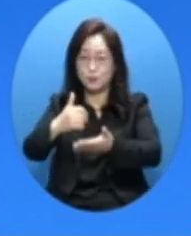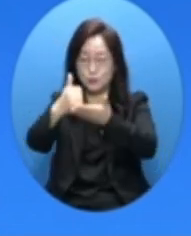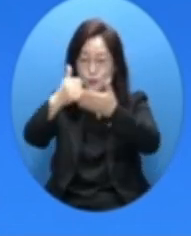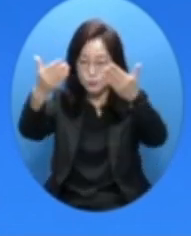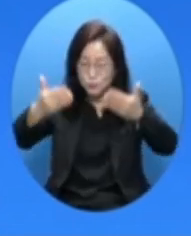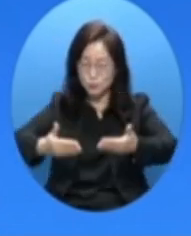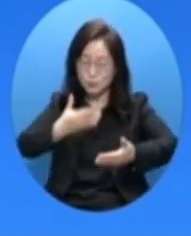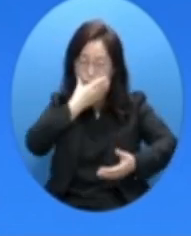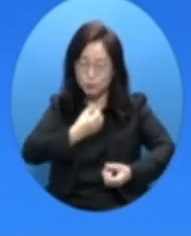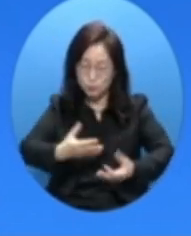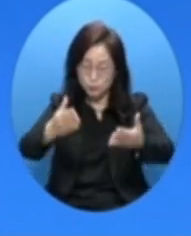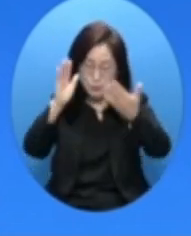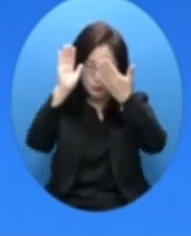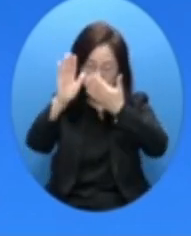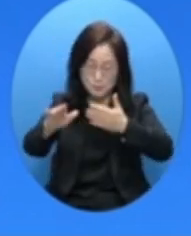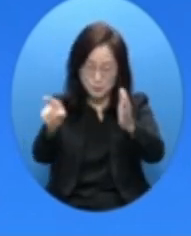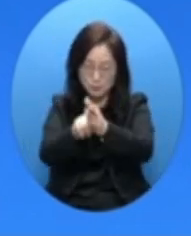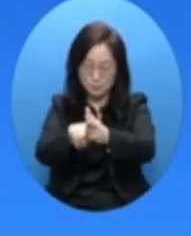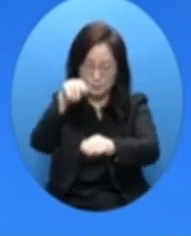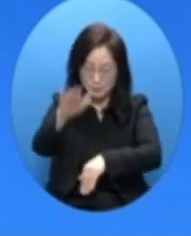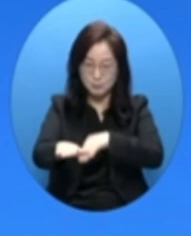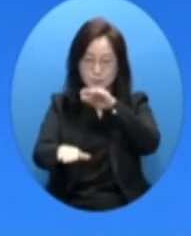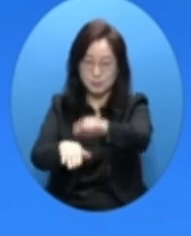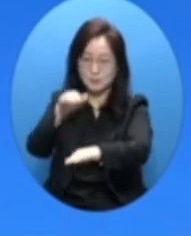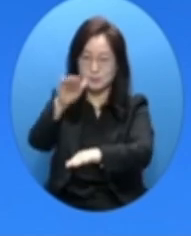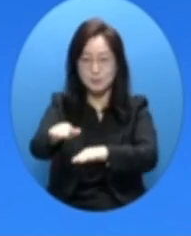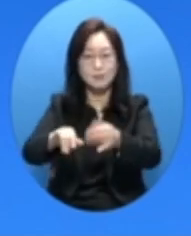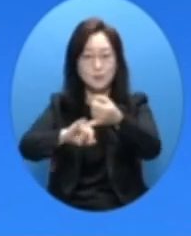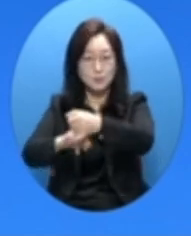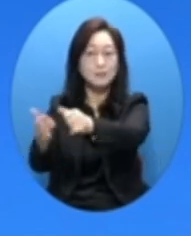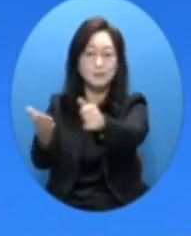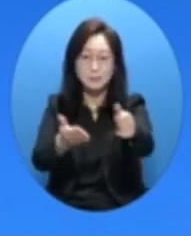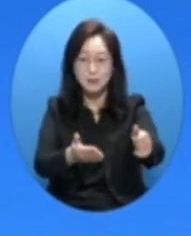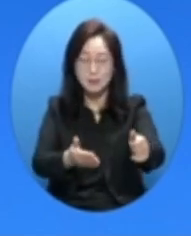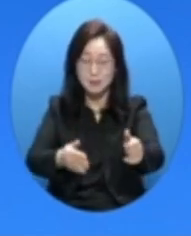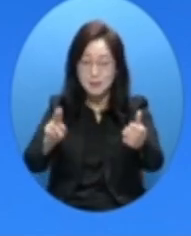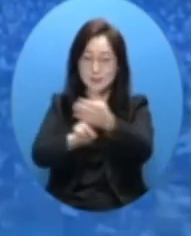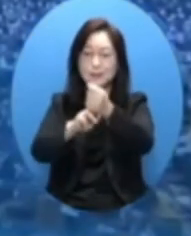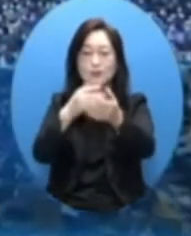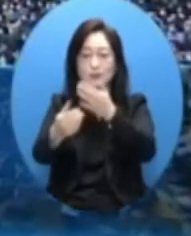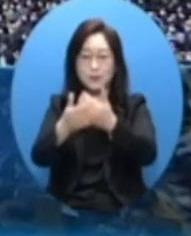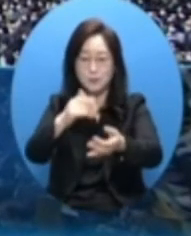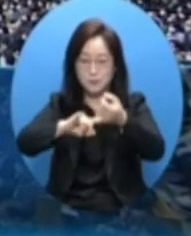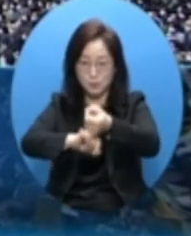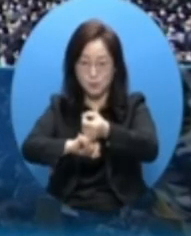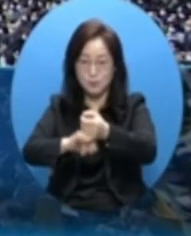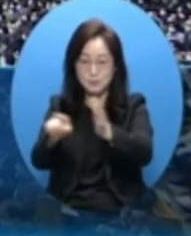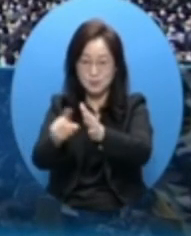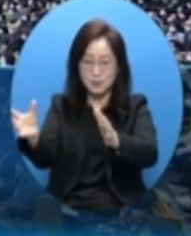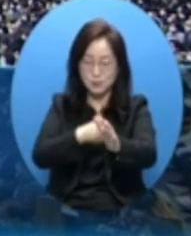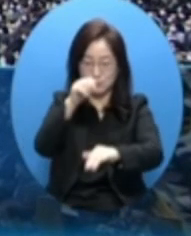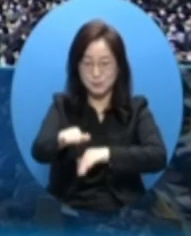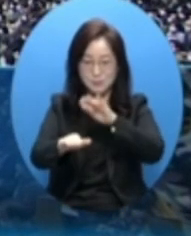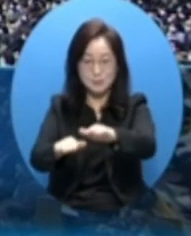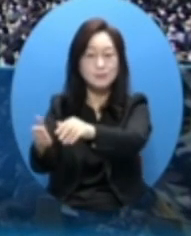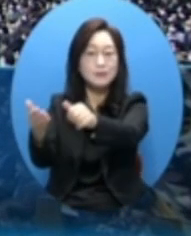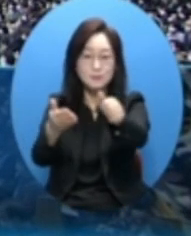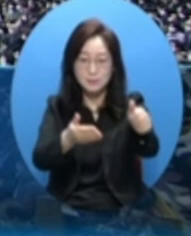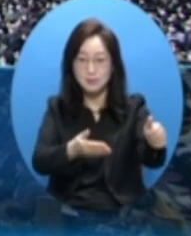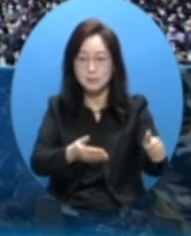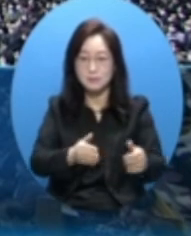예배하는 축복의 미래를 바라보고 믿음으로 전진 또 전진해 나가야 됩니다 우리는 기적을 체험하는 신앙을 갖고 믿음으로 전제해 나가야 할